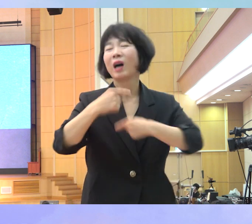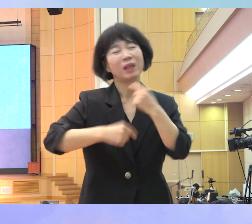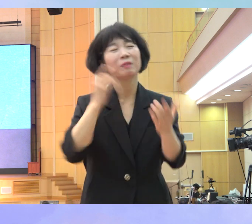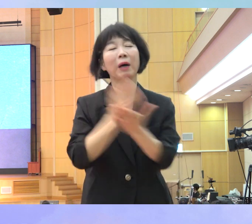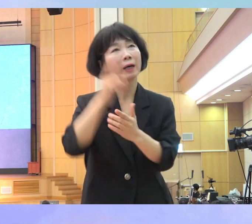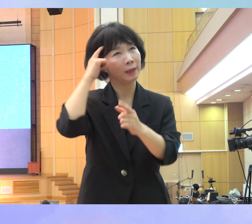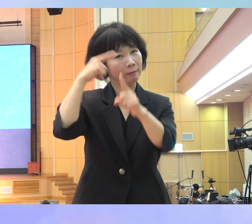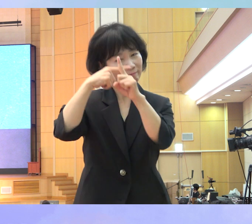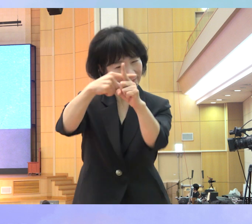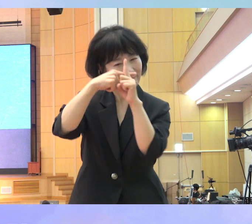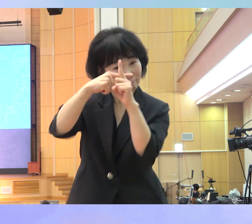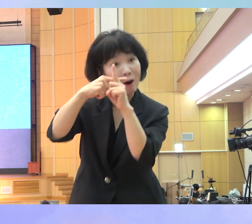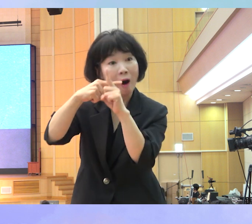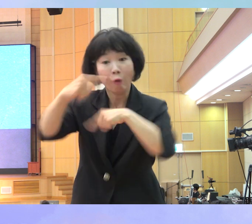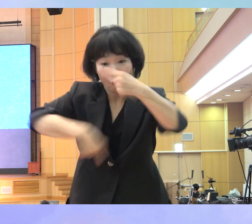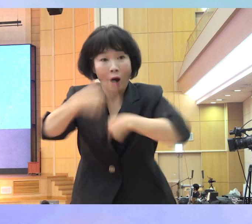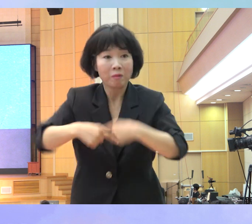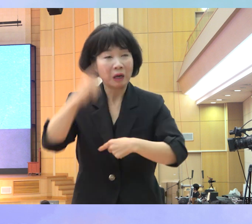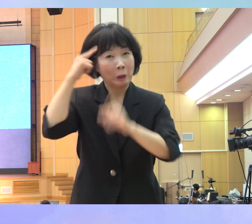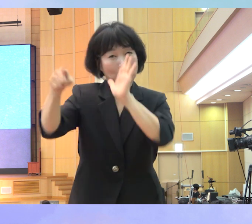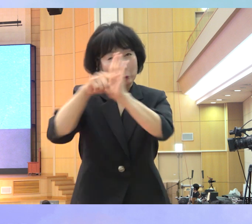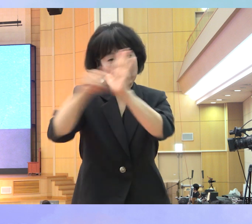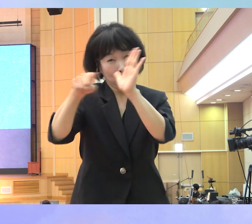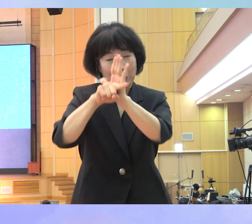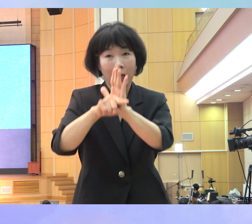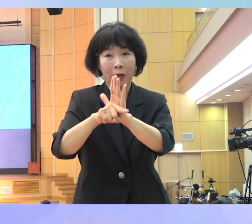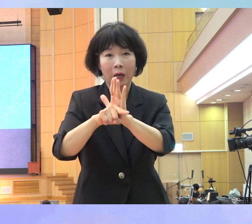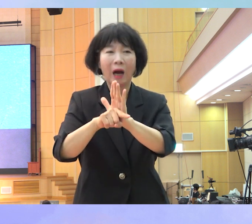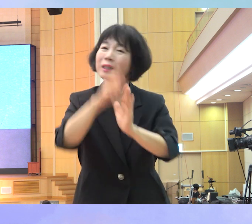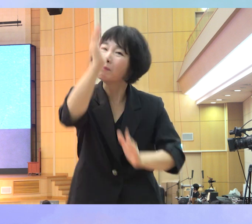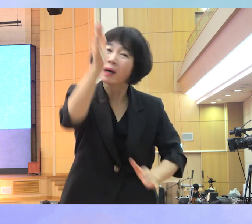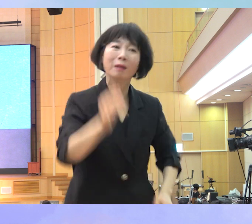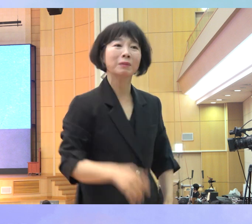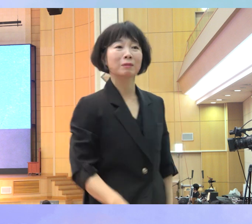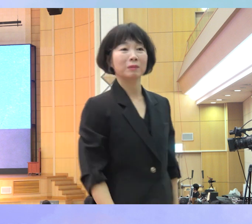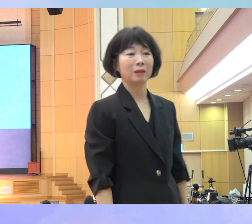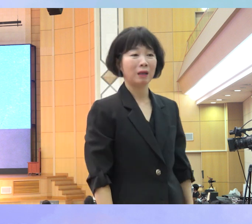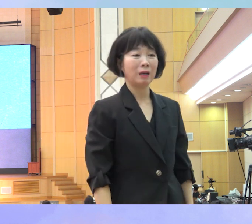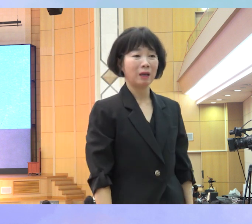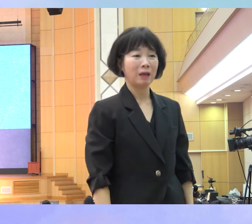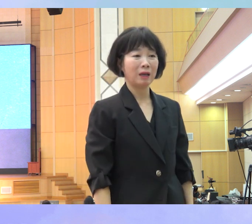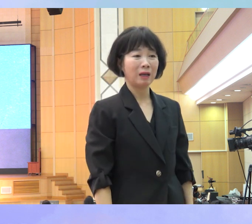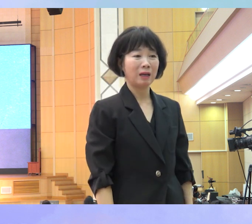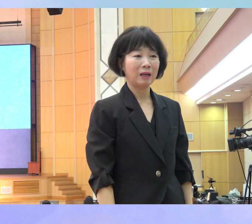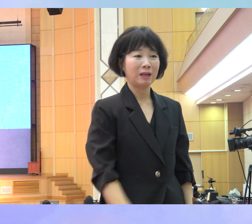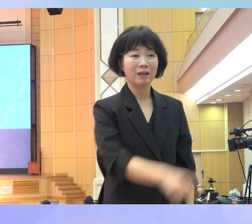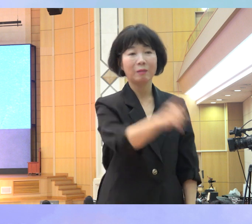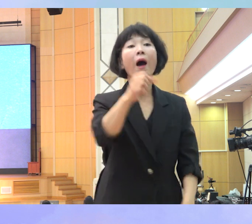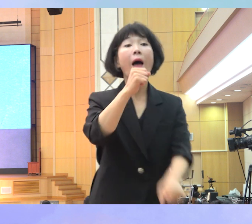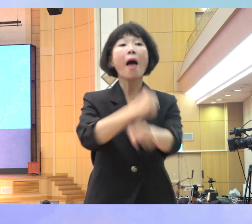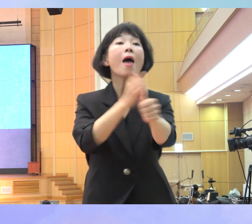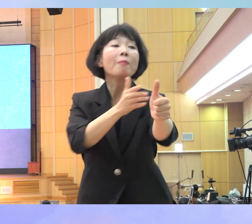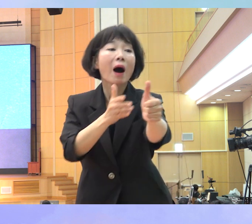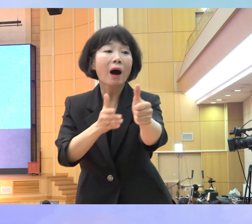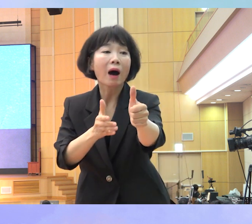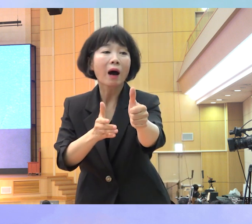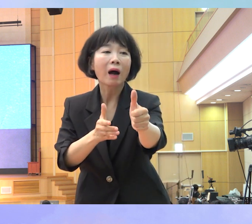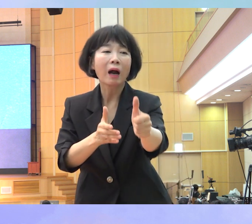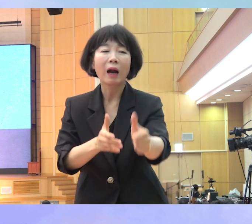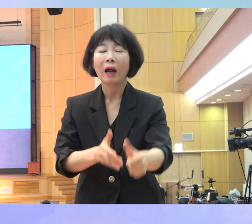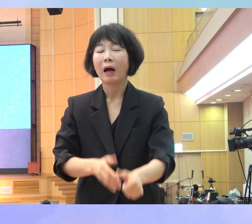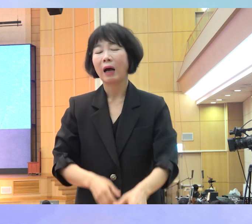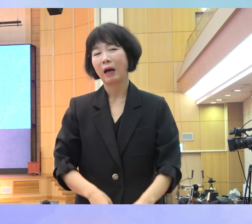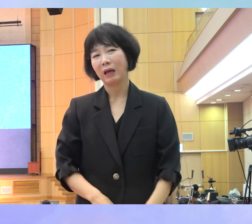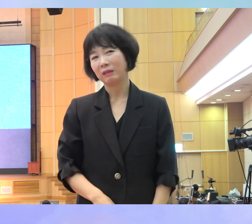그러면, 교회에서도 마찬가지거든요. 성도님들이 뭐 한다 그러면 에이, 정말 듣기 싫은 말.